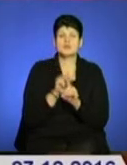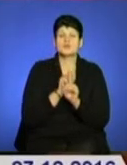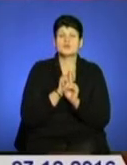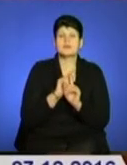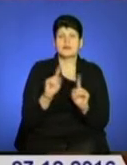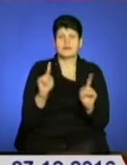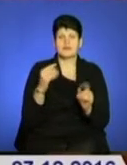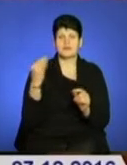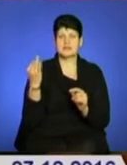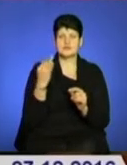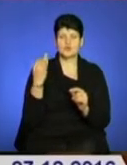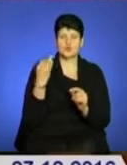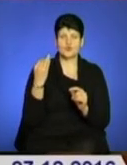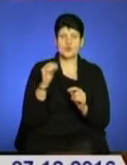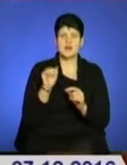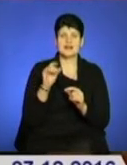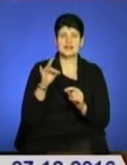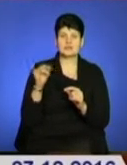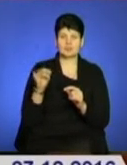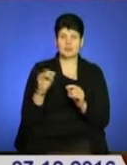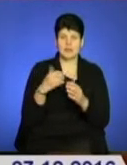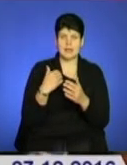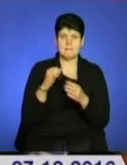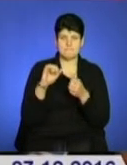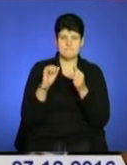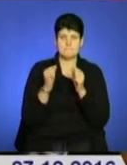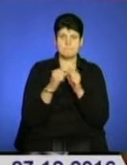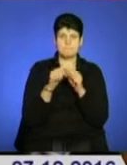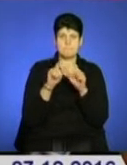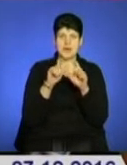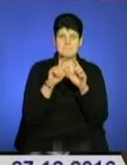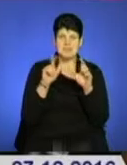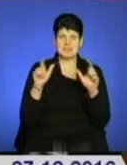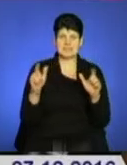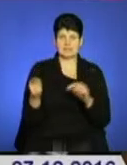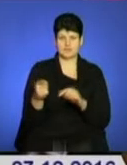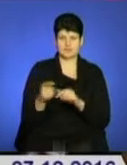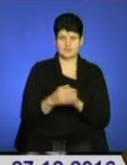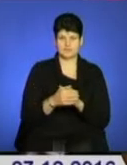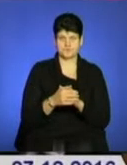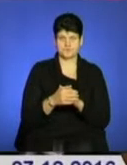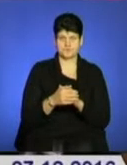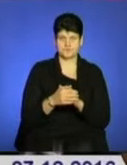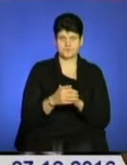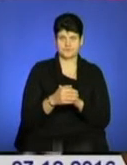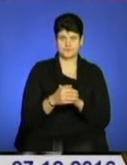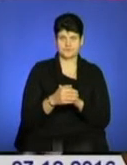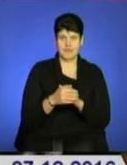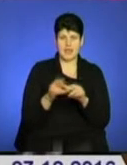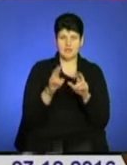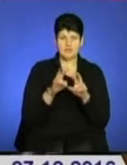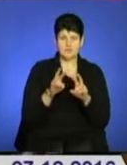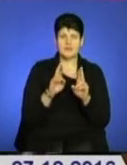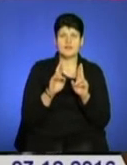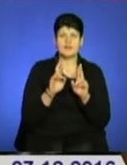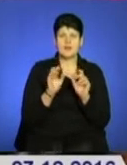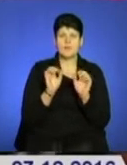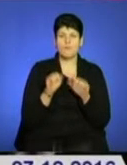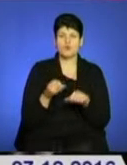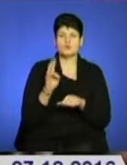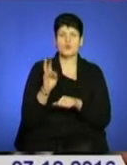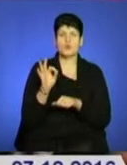унікальних історико-архітектурних пам'яток Тернопілля. Аналізували, як може Коропецький